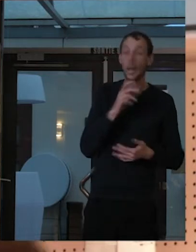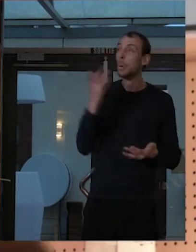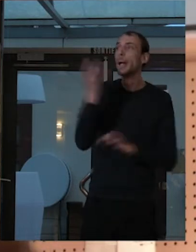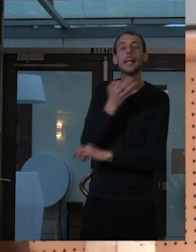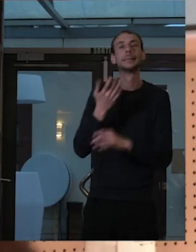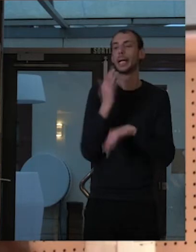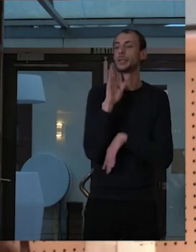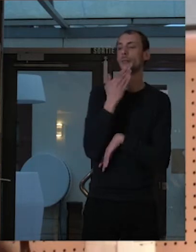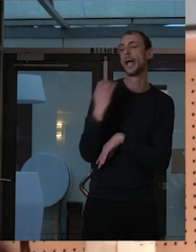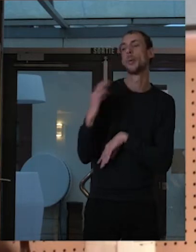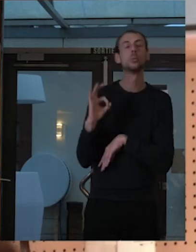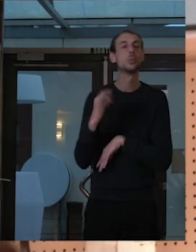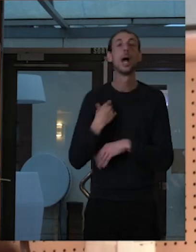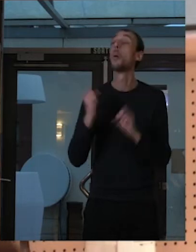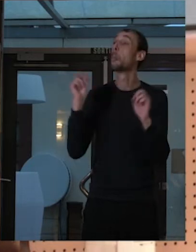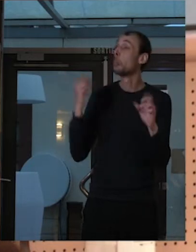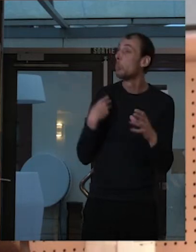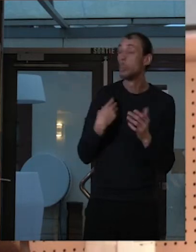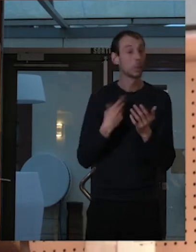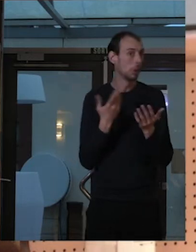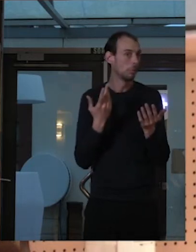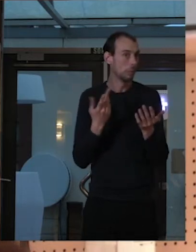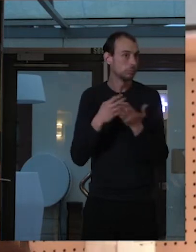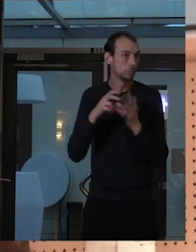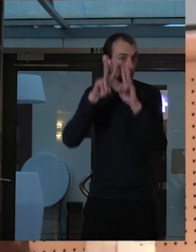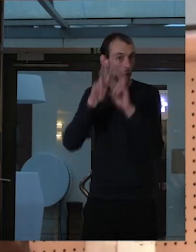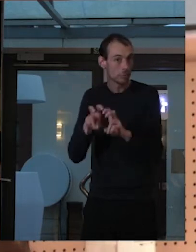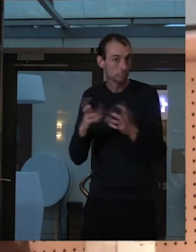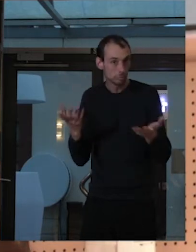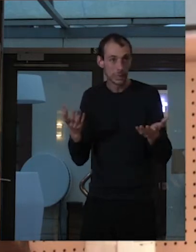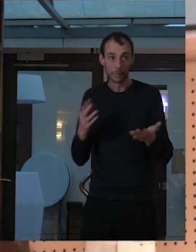l'avoir. J'ai fait des petites recherches, du coup, pour donner un exemple concret.